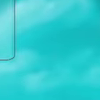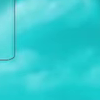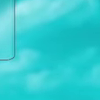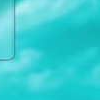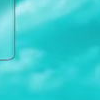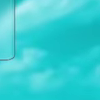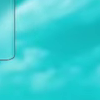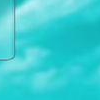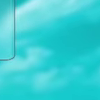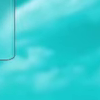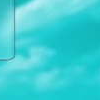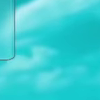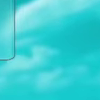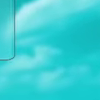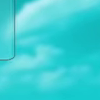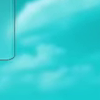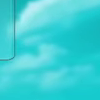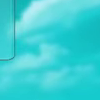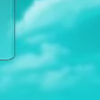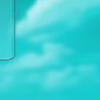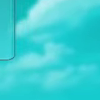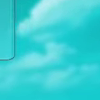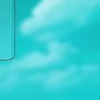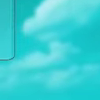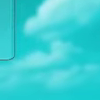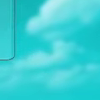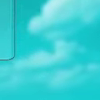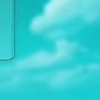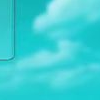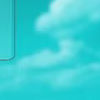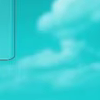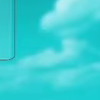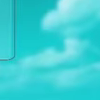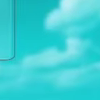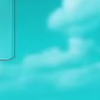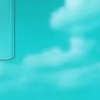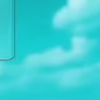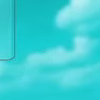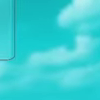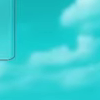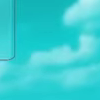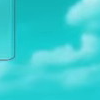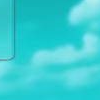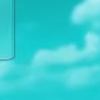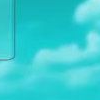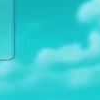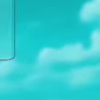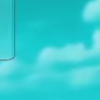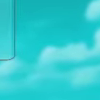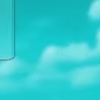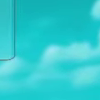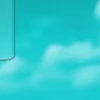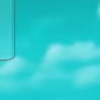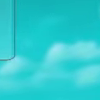градус суық. Сырдарияда сынап бағанасы күндіз 8 градус жылыны, түнде 6 градус суықты көрсетеді.